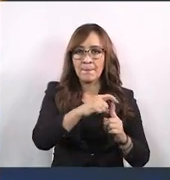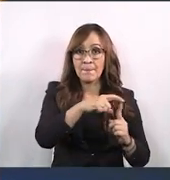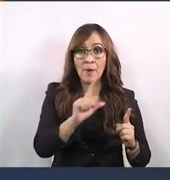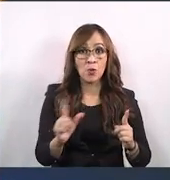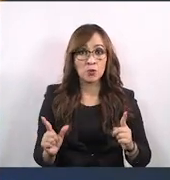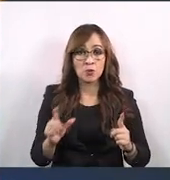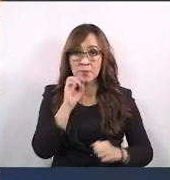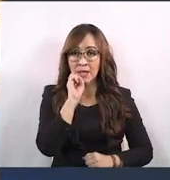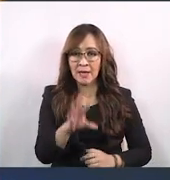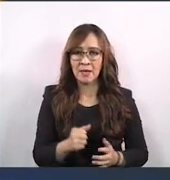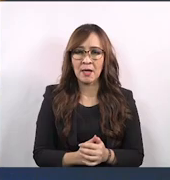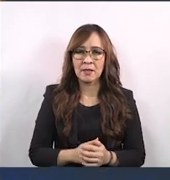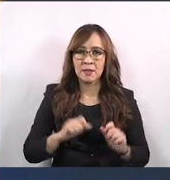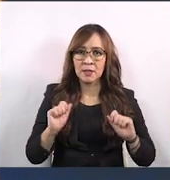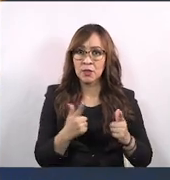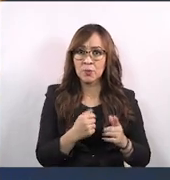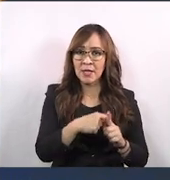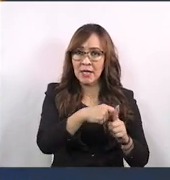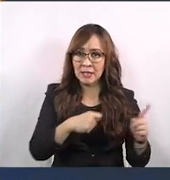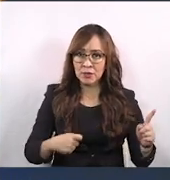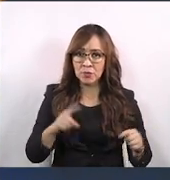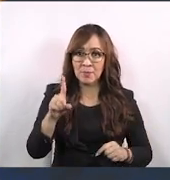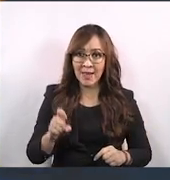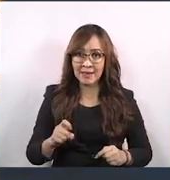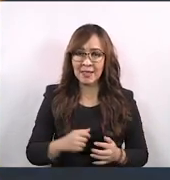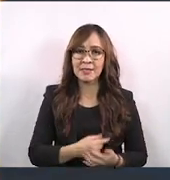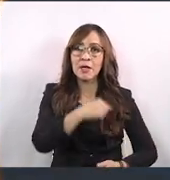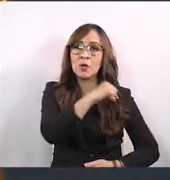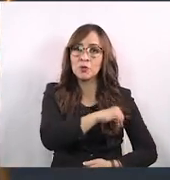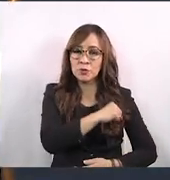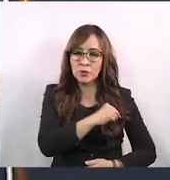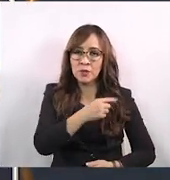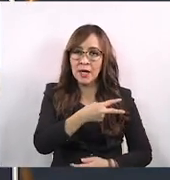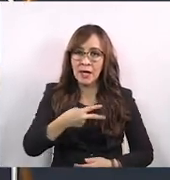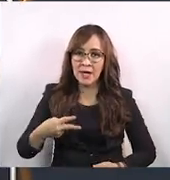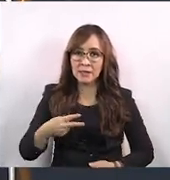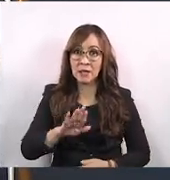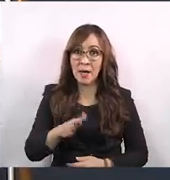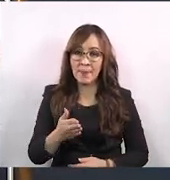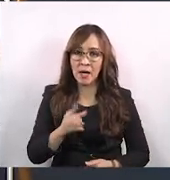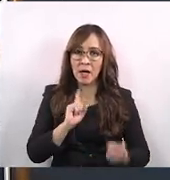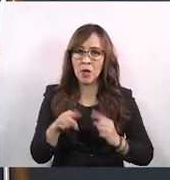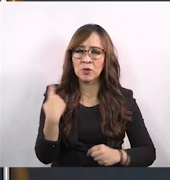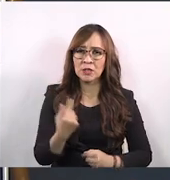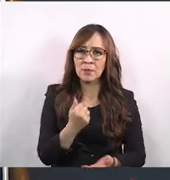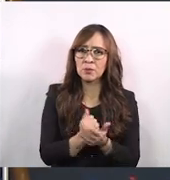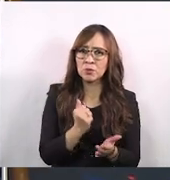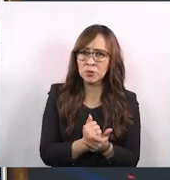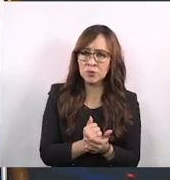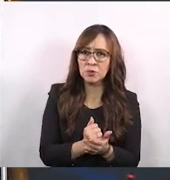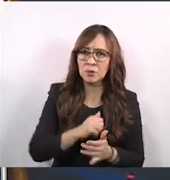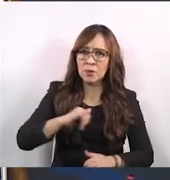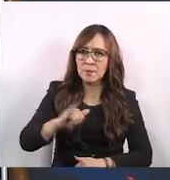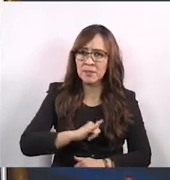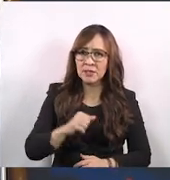hidup adalah Kristus mati adalah keuntungan artinya kalau kita sungguh-sungguh dengan